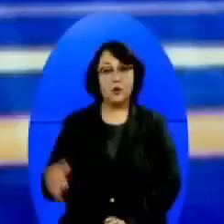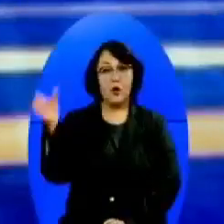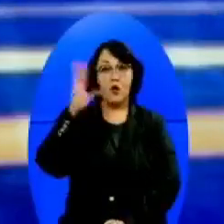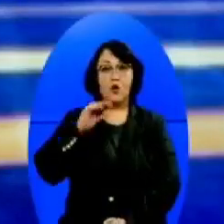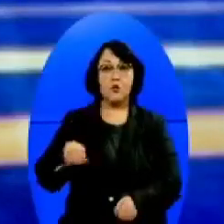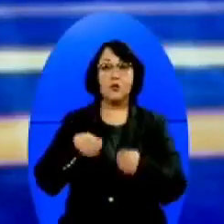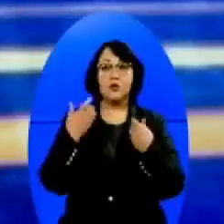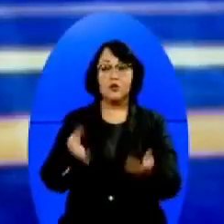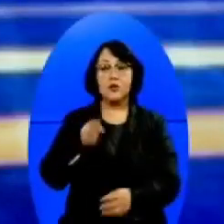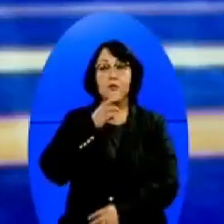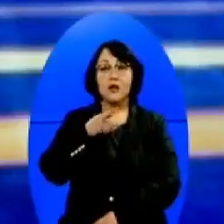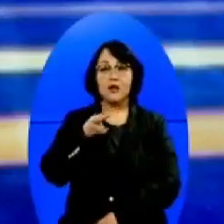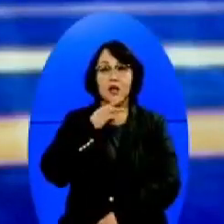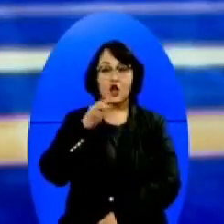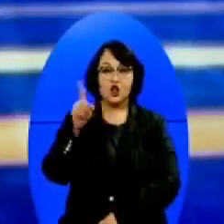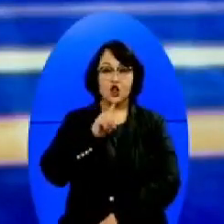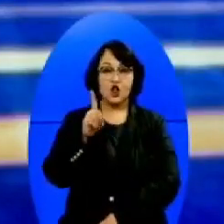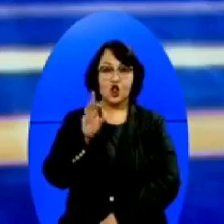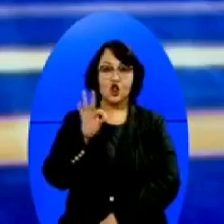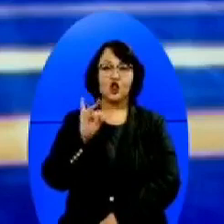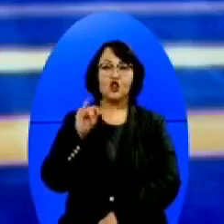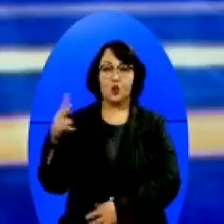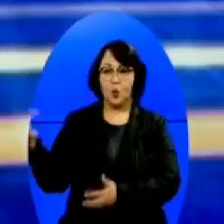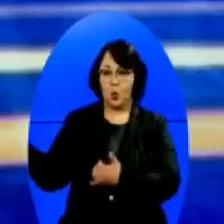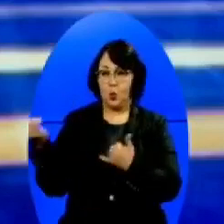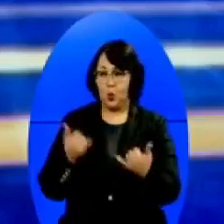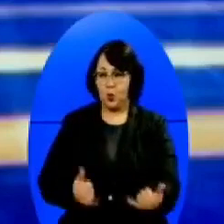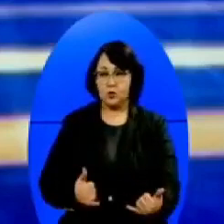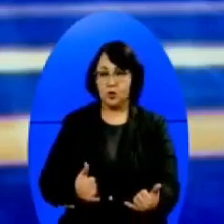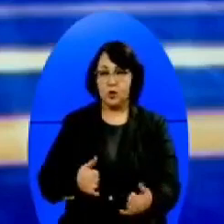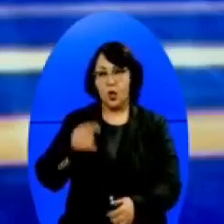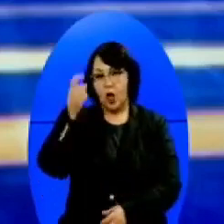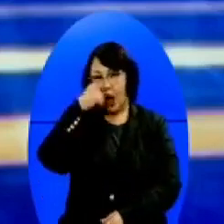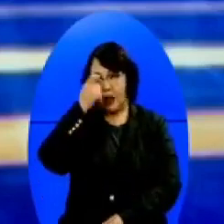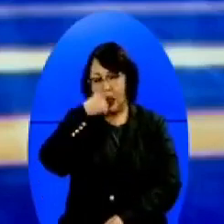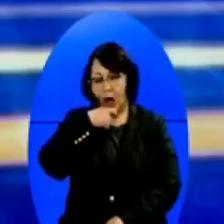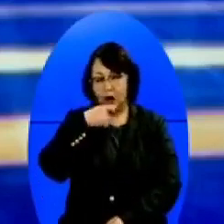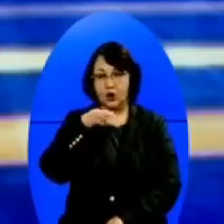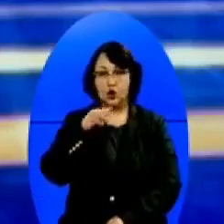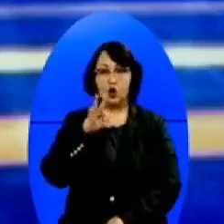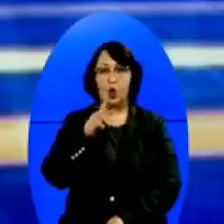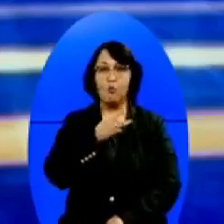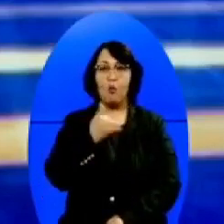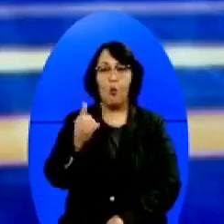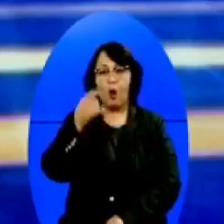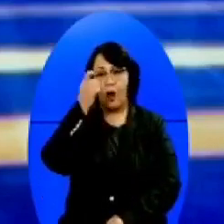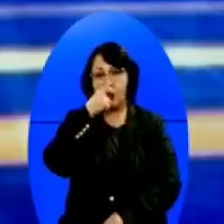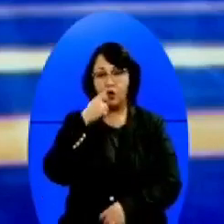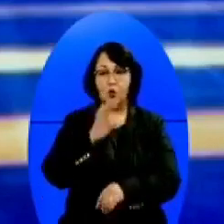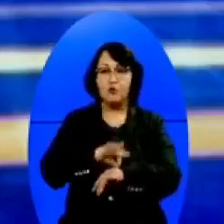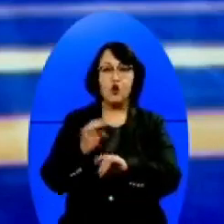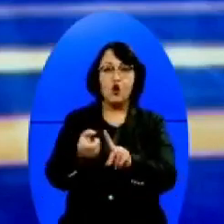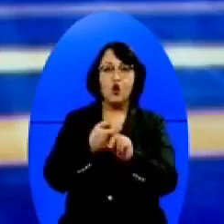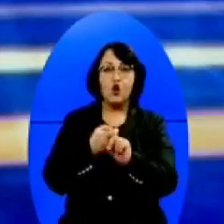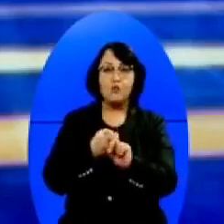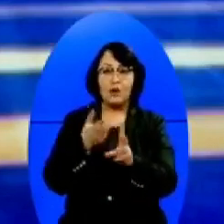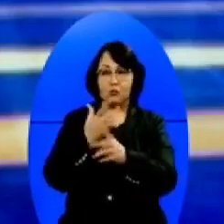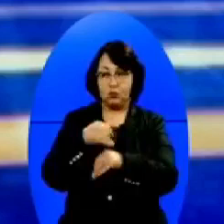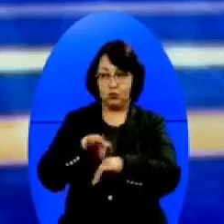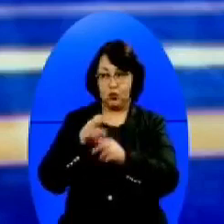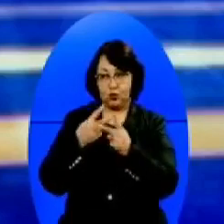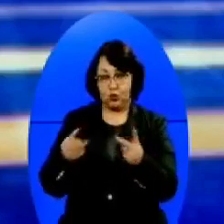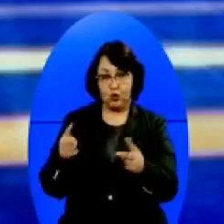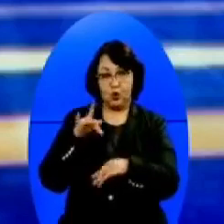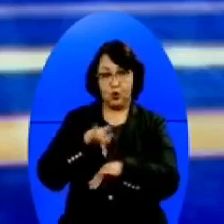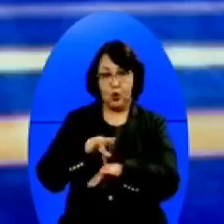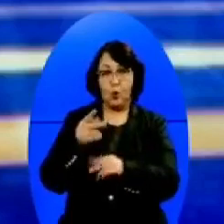Арим дүзгэжтэй цагийн үрдийн зочны ярилцлагыг хэлсэн. Өнөөдөр би томоогийн өвчлөлийн талаарх мэдээлэл хүргэхээр алдарт хүчин судлалын үндэсний төвийн томоогийн үндэсний нэгжийн